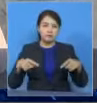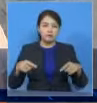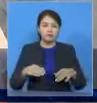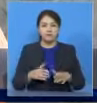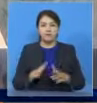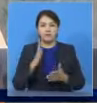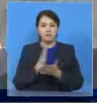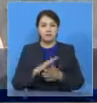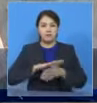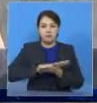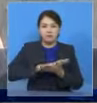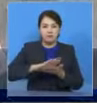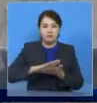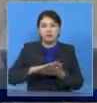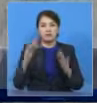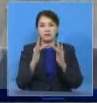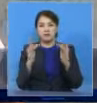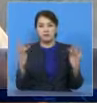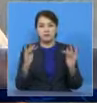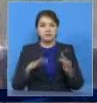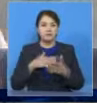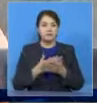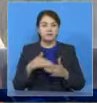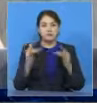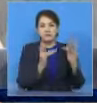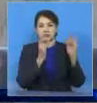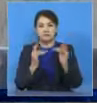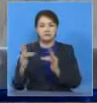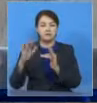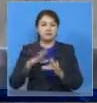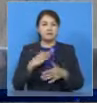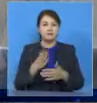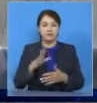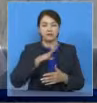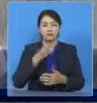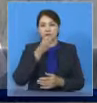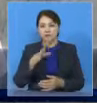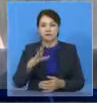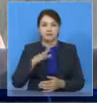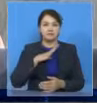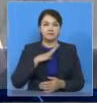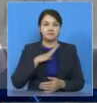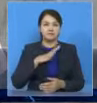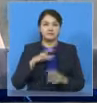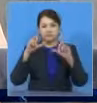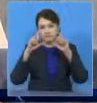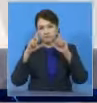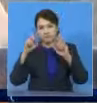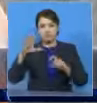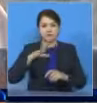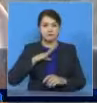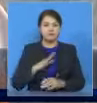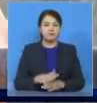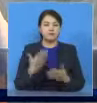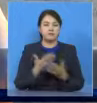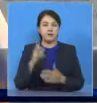такие с прозрачными стеклянными полами. Установка качелей, да, допустим, таких, чтобы хороший фотографии получались. А